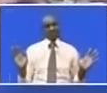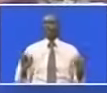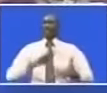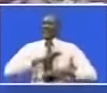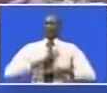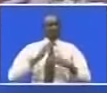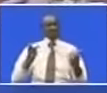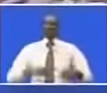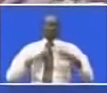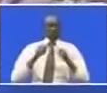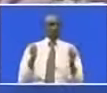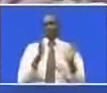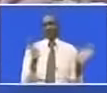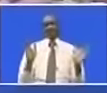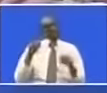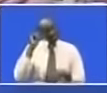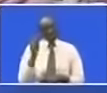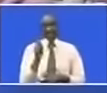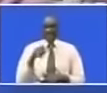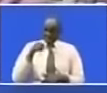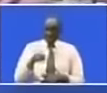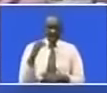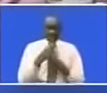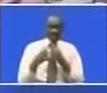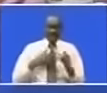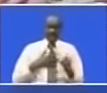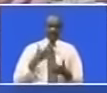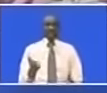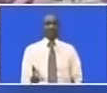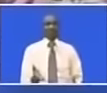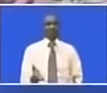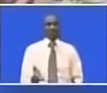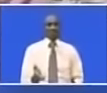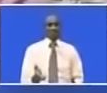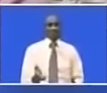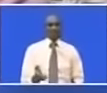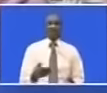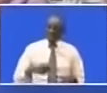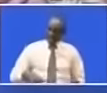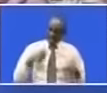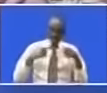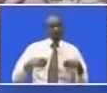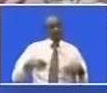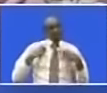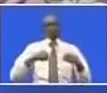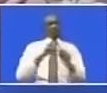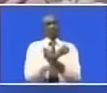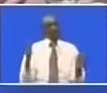Inatosha, tukuishi vizuri tu katika nchi, tuwe na usalama, duna maisha yaende vizuri,